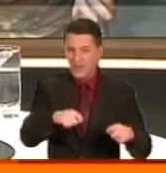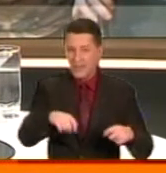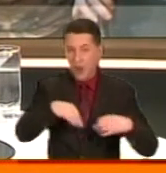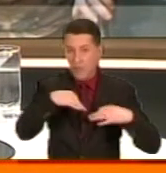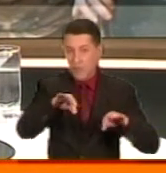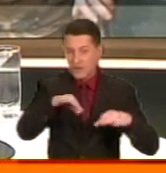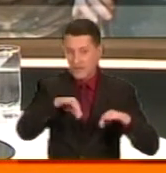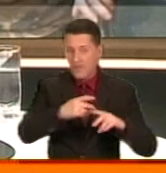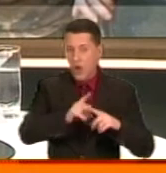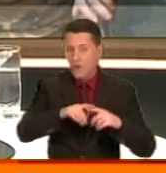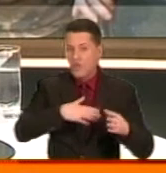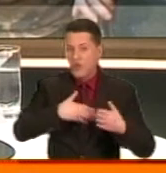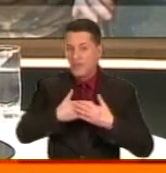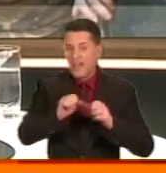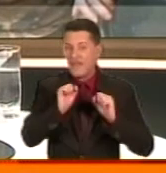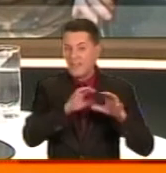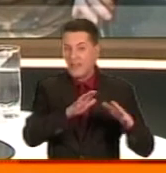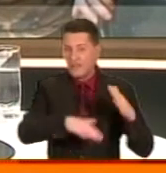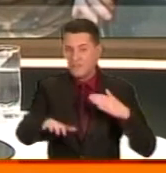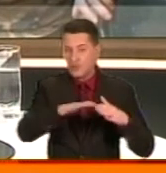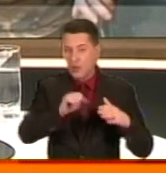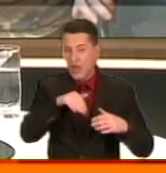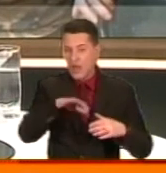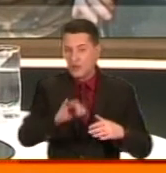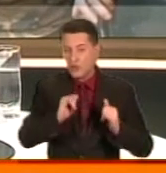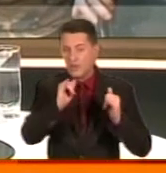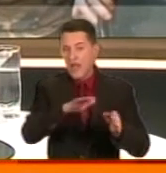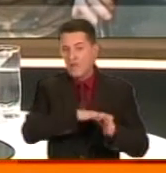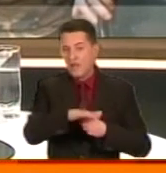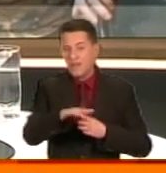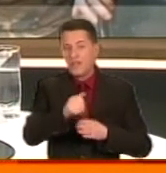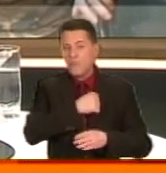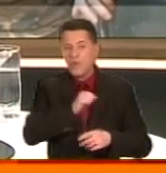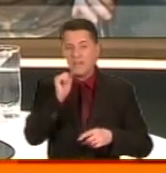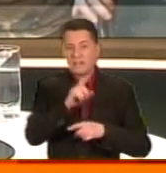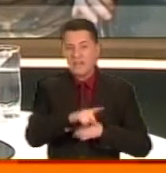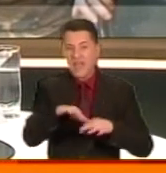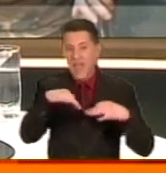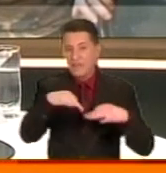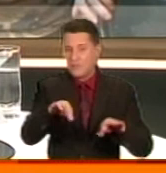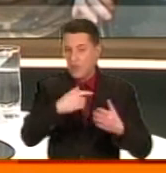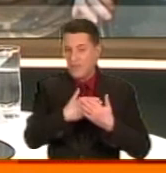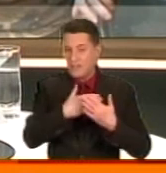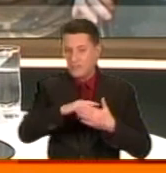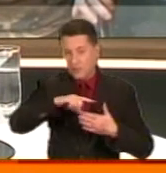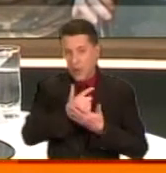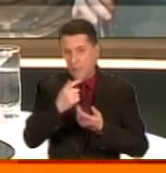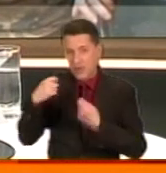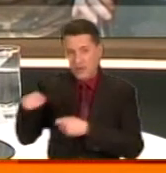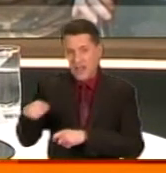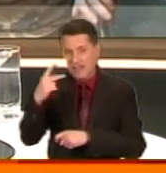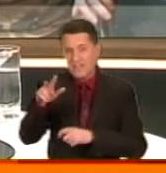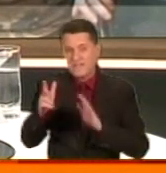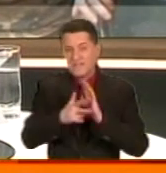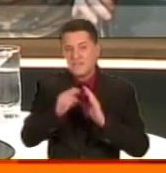позашляховика, якого волонтери віддали в зону АТО для виконання бойових завдань. Авто він начебто продав за 28